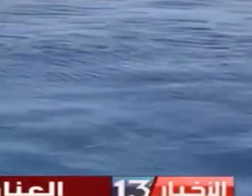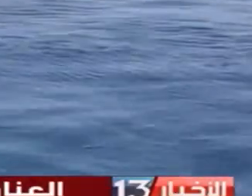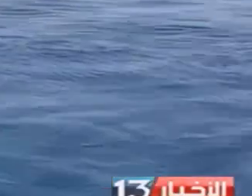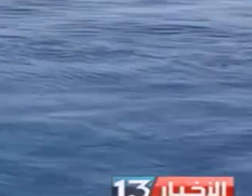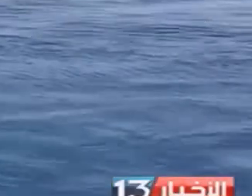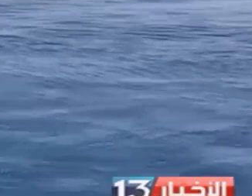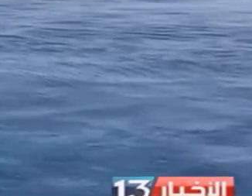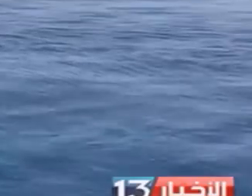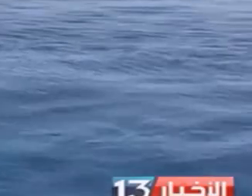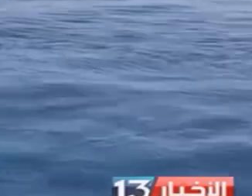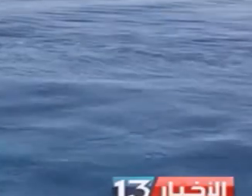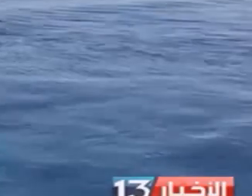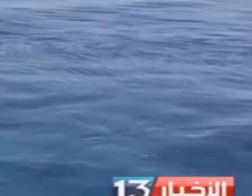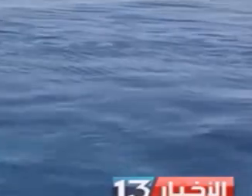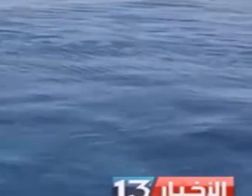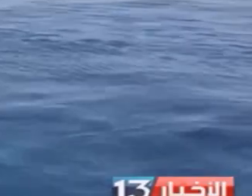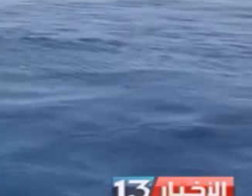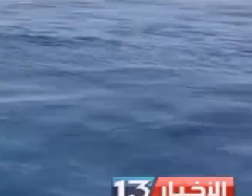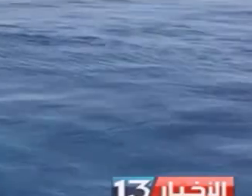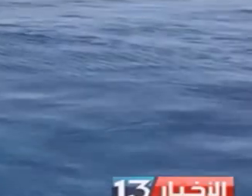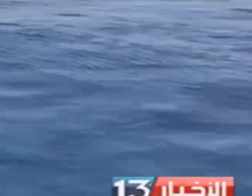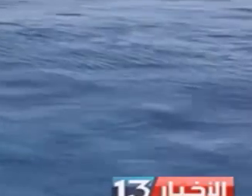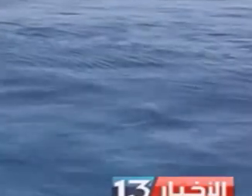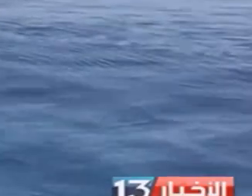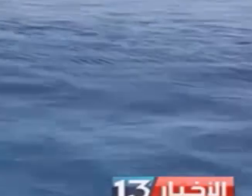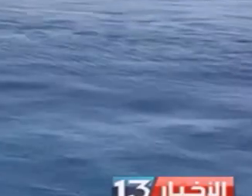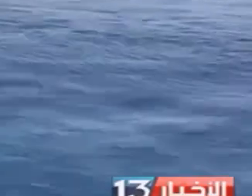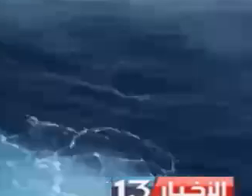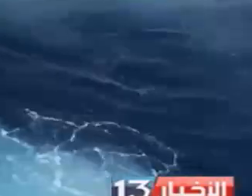لإنشاء مراكز فحص للمهاجرين.